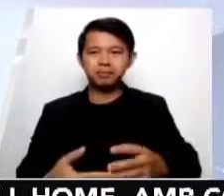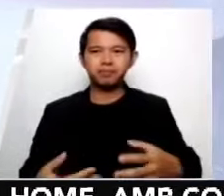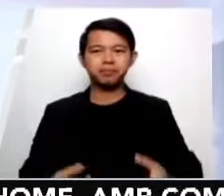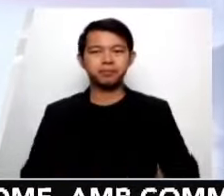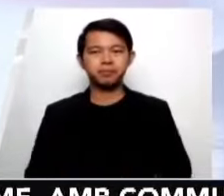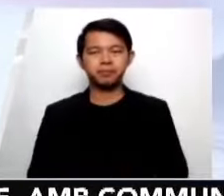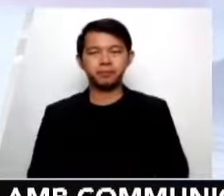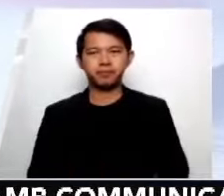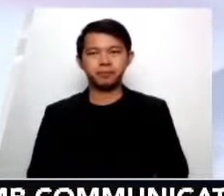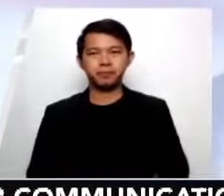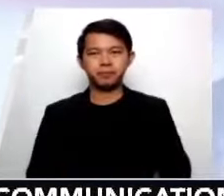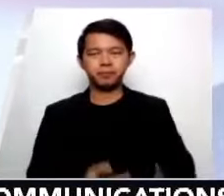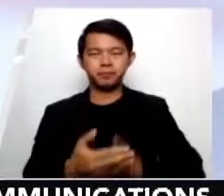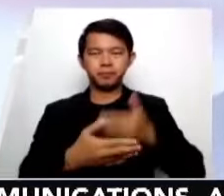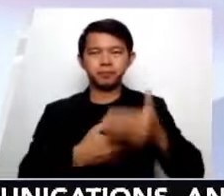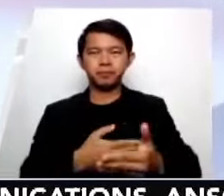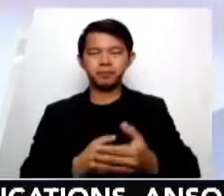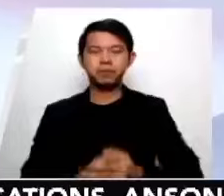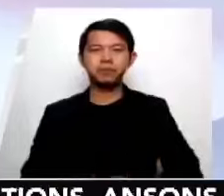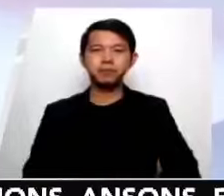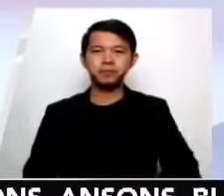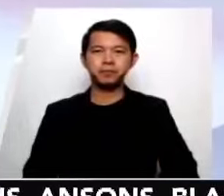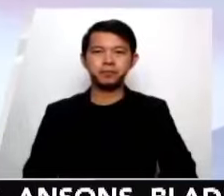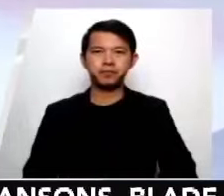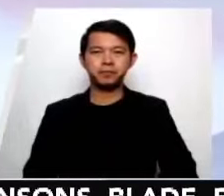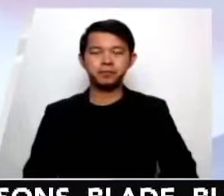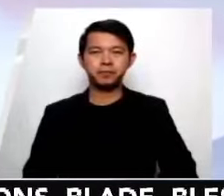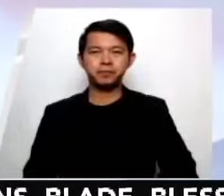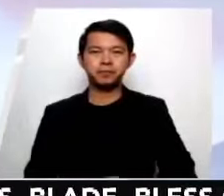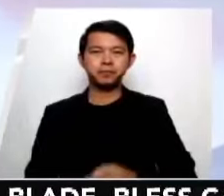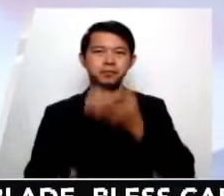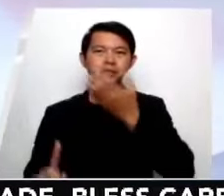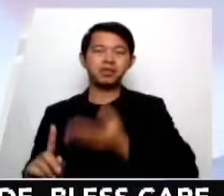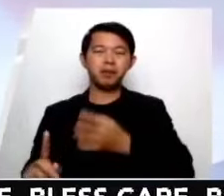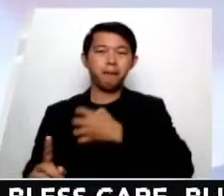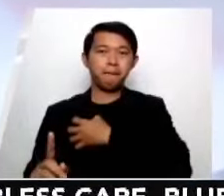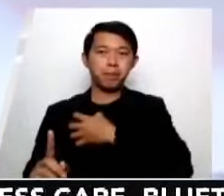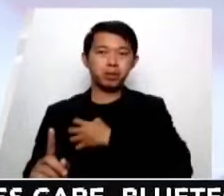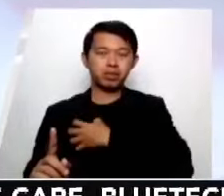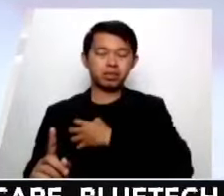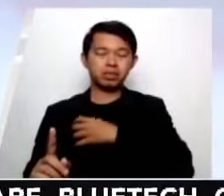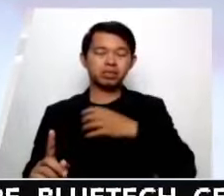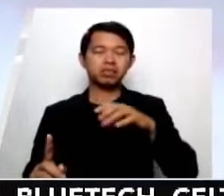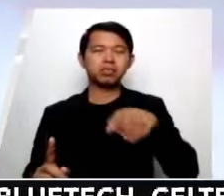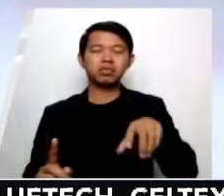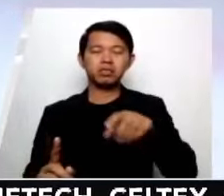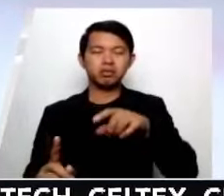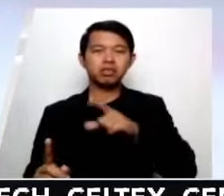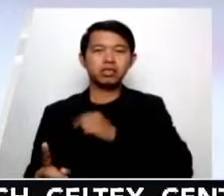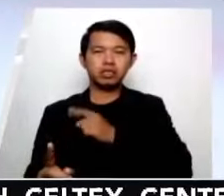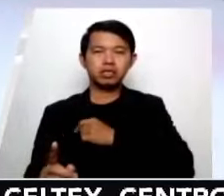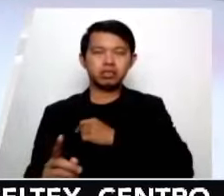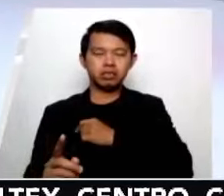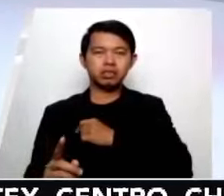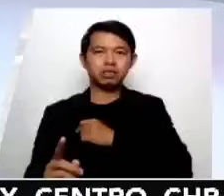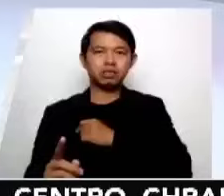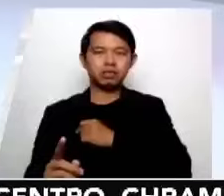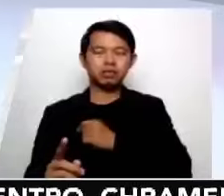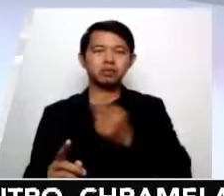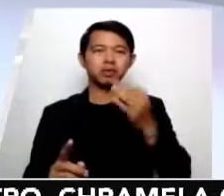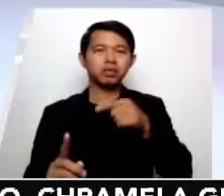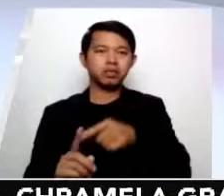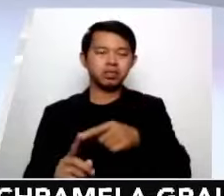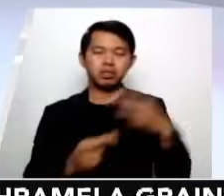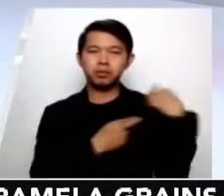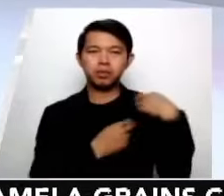Hinatulang guilty sa kasong homicide ang isa sa anim na pulis na botas na akusado sa pagpatay kay Jemboy Baltazar. Apat ang guilty